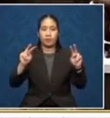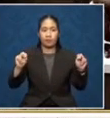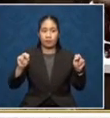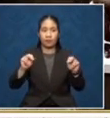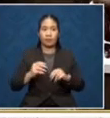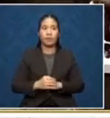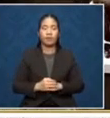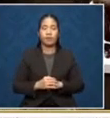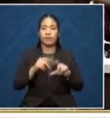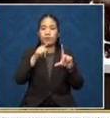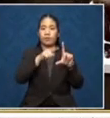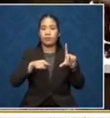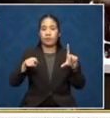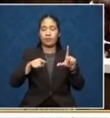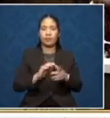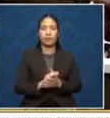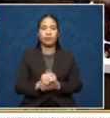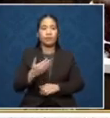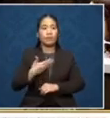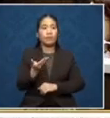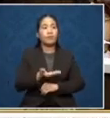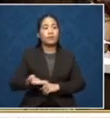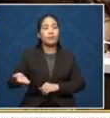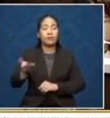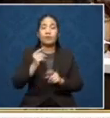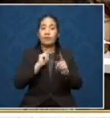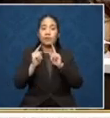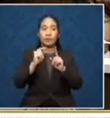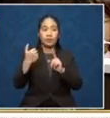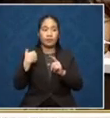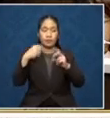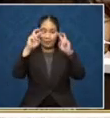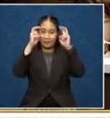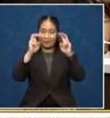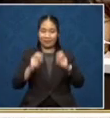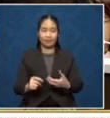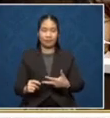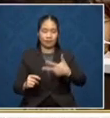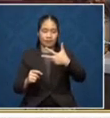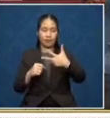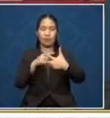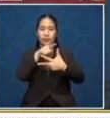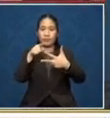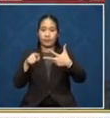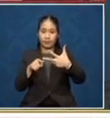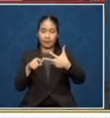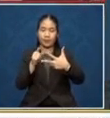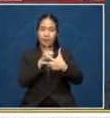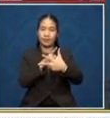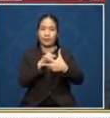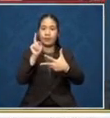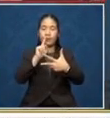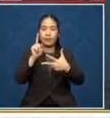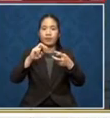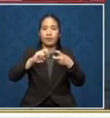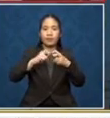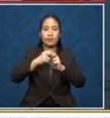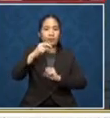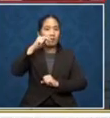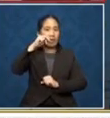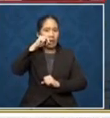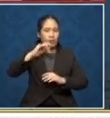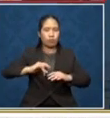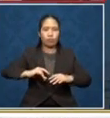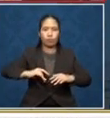ก้าไกลขอหารือท่านประธาน 3เรื่องค่ะเรื่องแรกปัญหาการจัดการน้ำท่วมขังบริเวณ